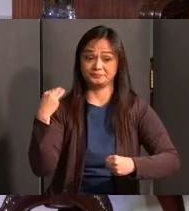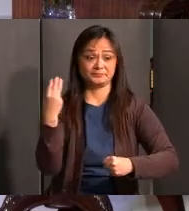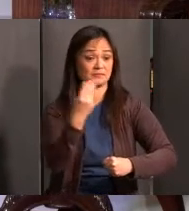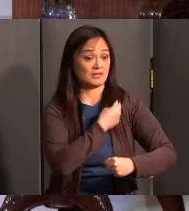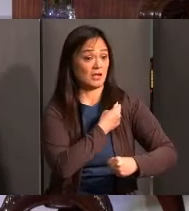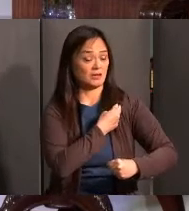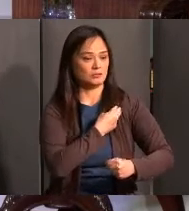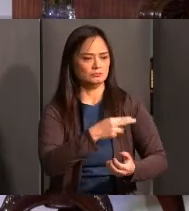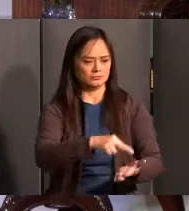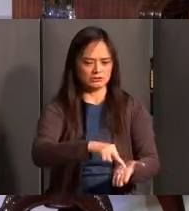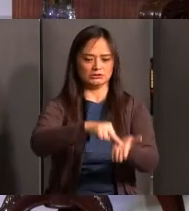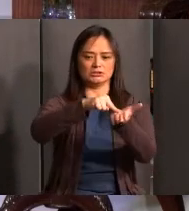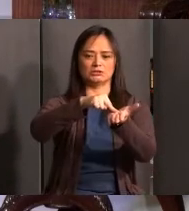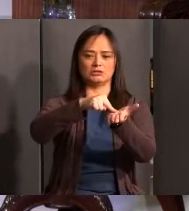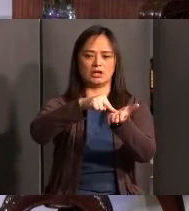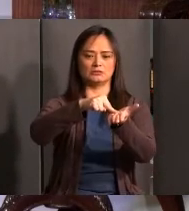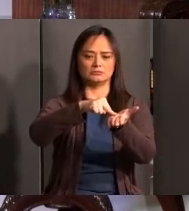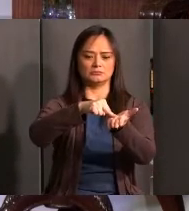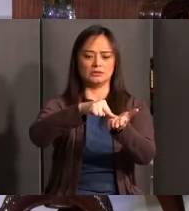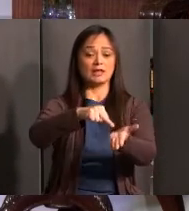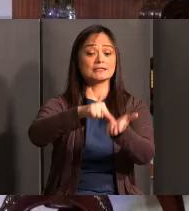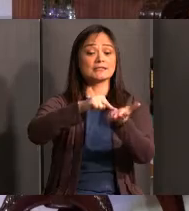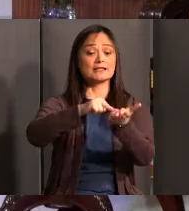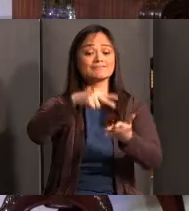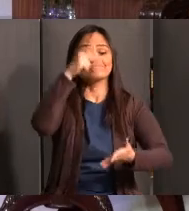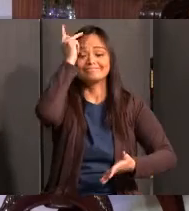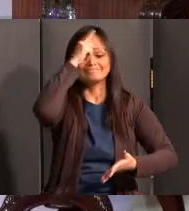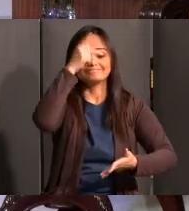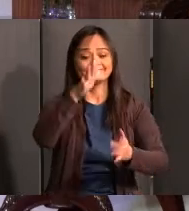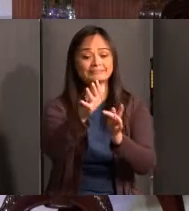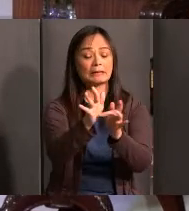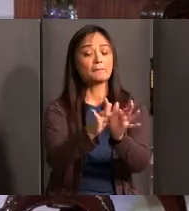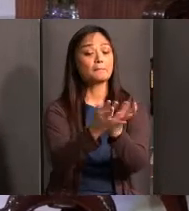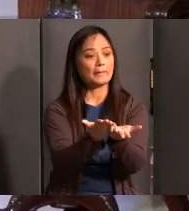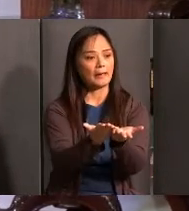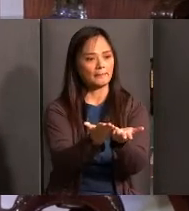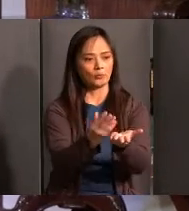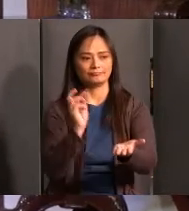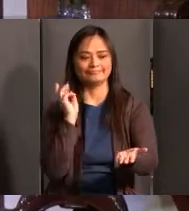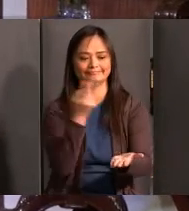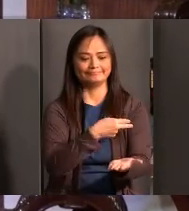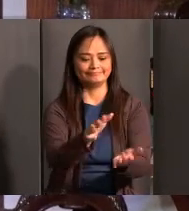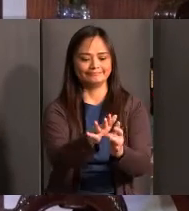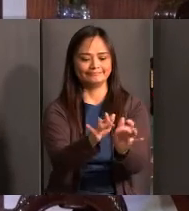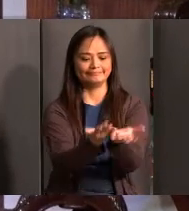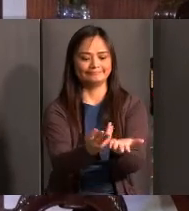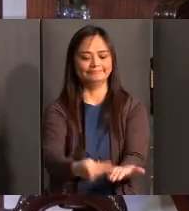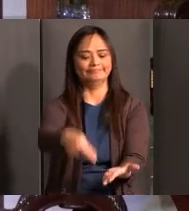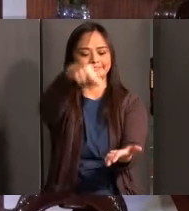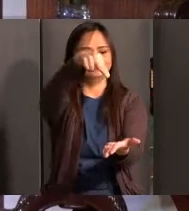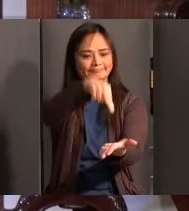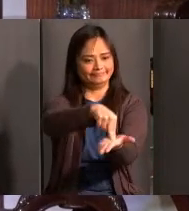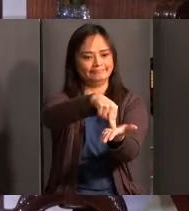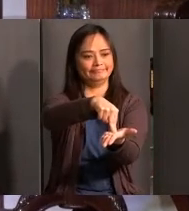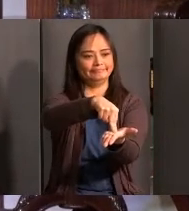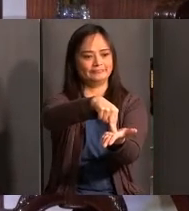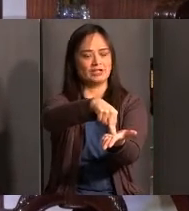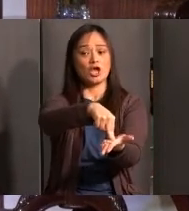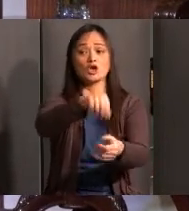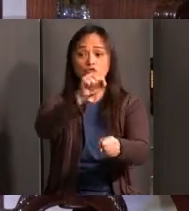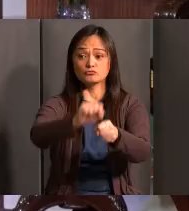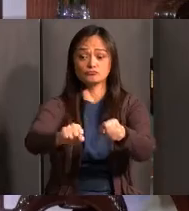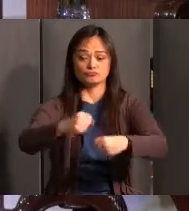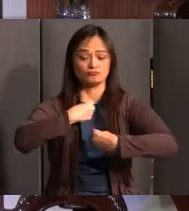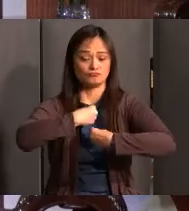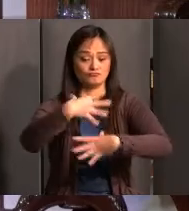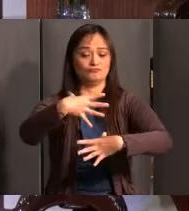tayo ay tumatayo sa kaalaman ng salita ng Diyos upang mawala ang takot sa atin. Amen? Good?